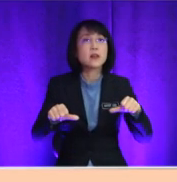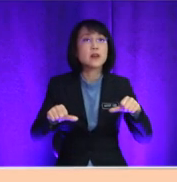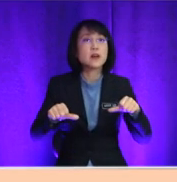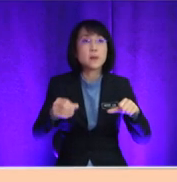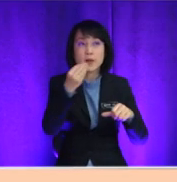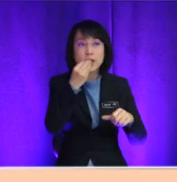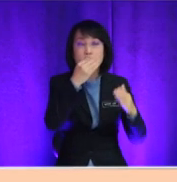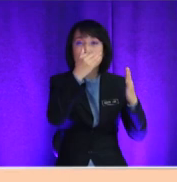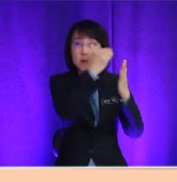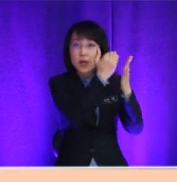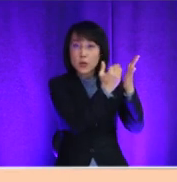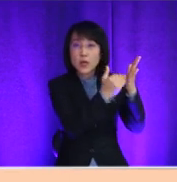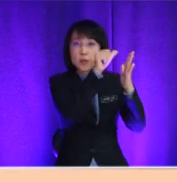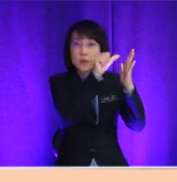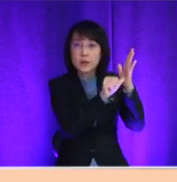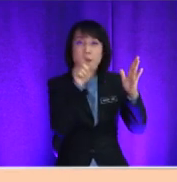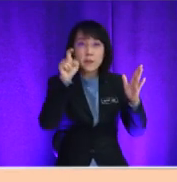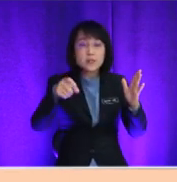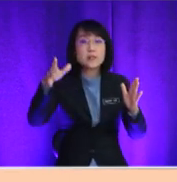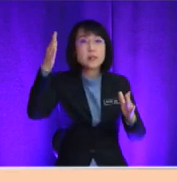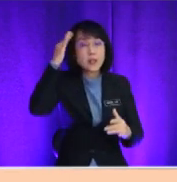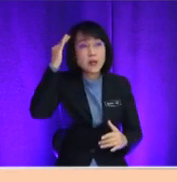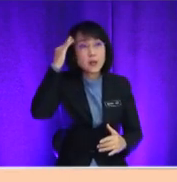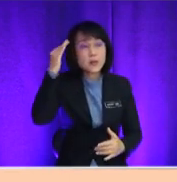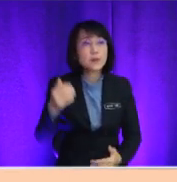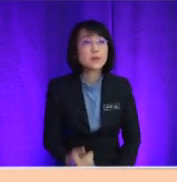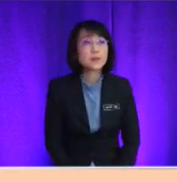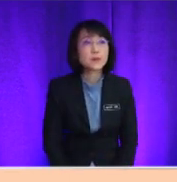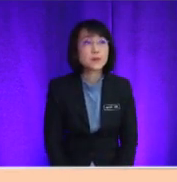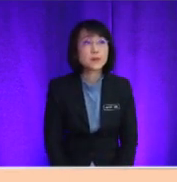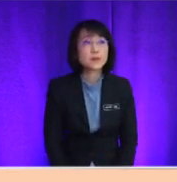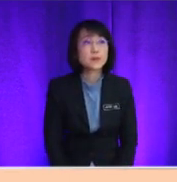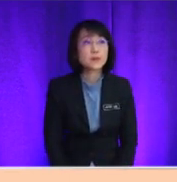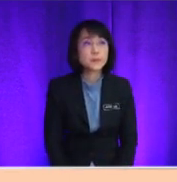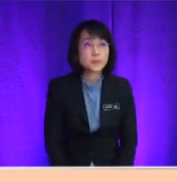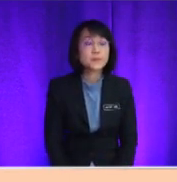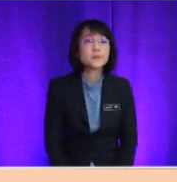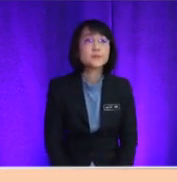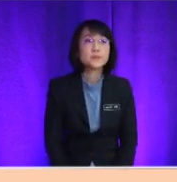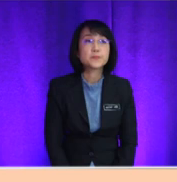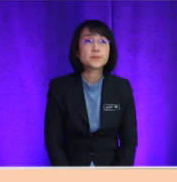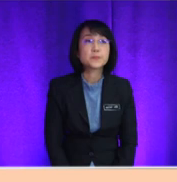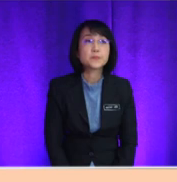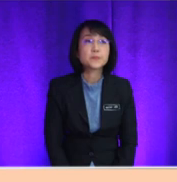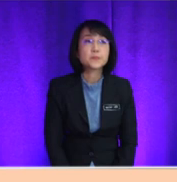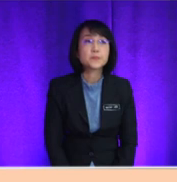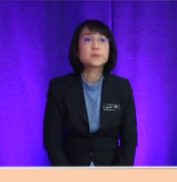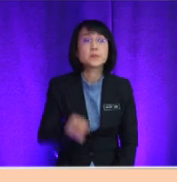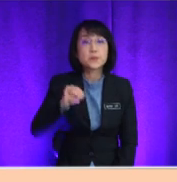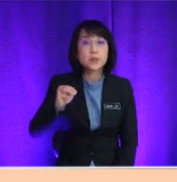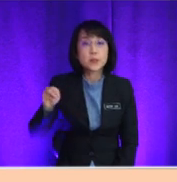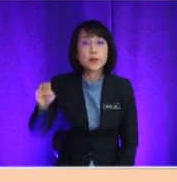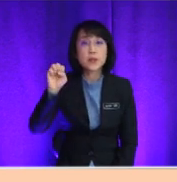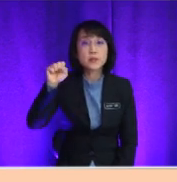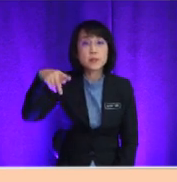jadi bukan sekarang ini dalam proses pembelajaran untuk murid tingkatan 5 derajat sanitasi mereka juga kini tahu apa